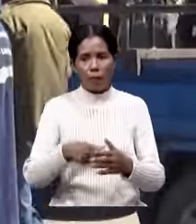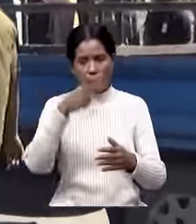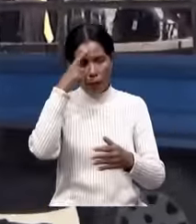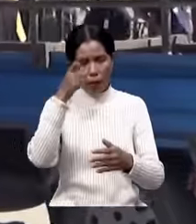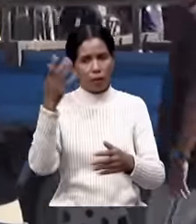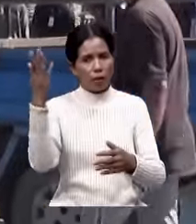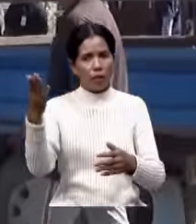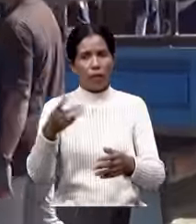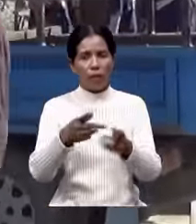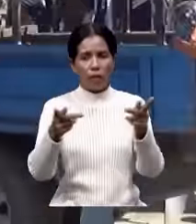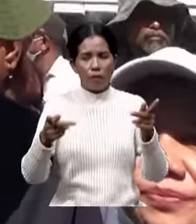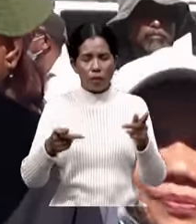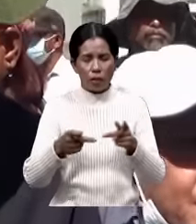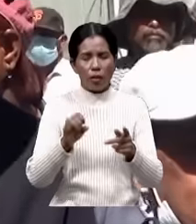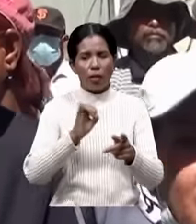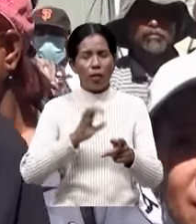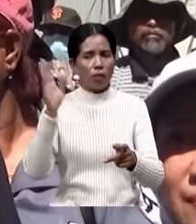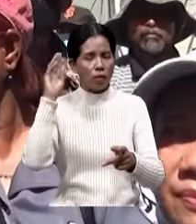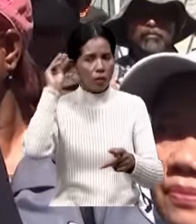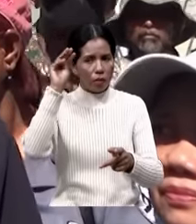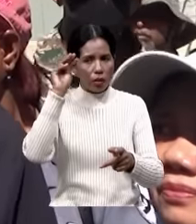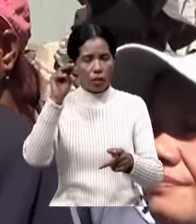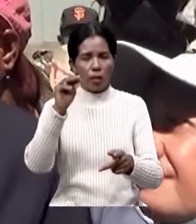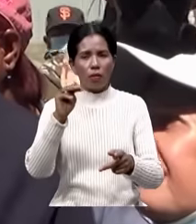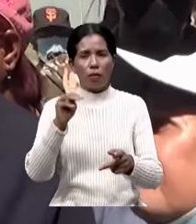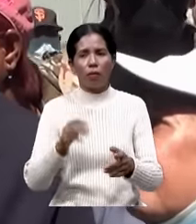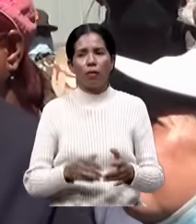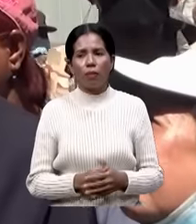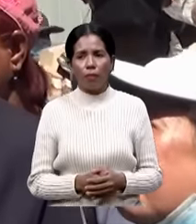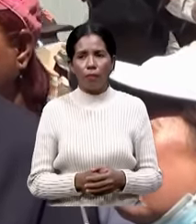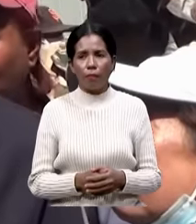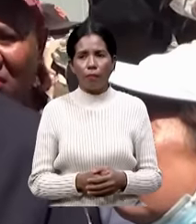raide ministro haurona ne usi ministeru